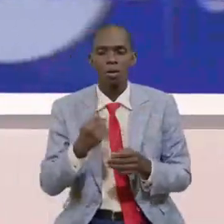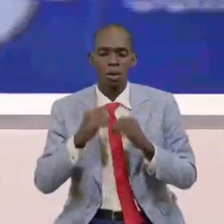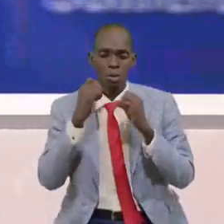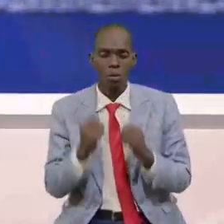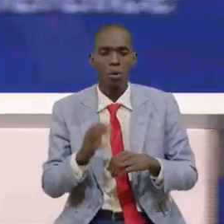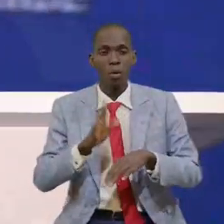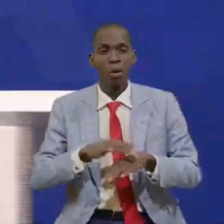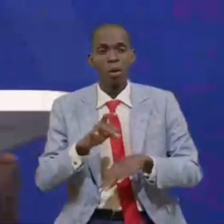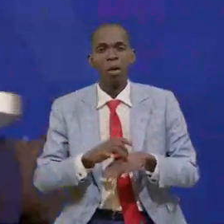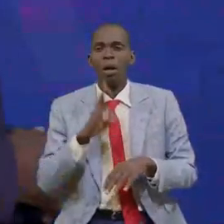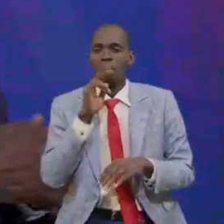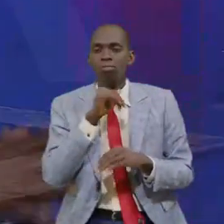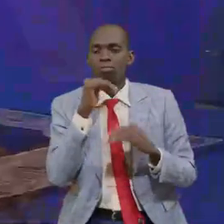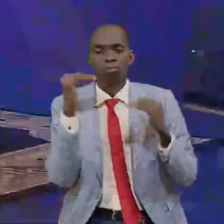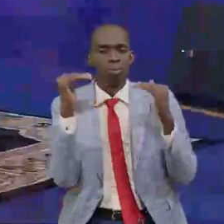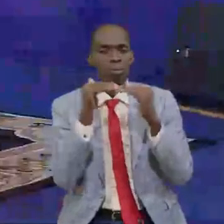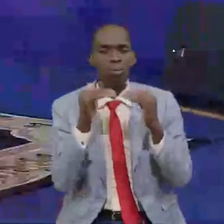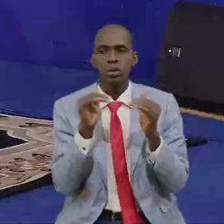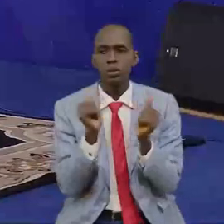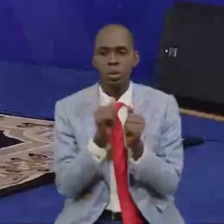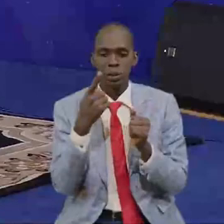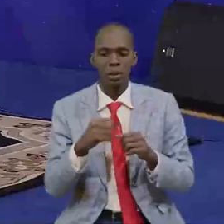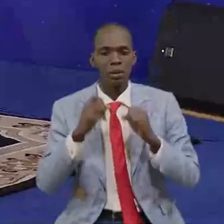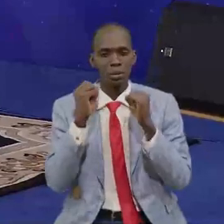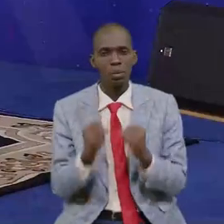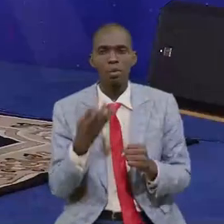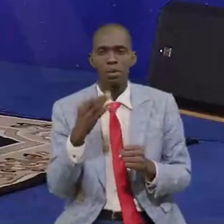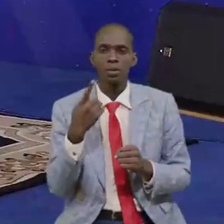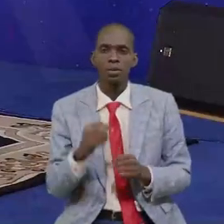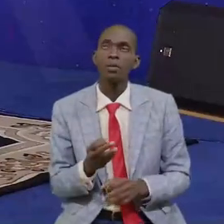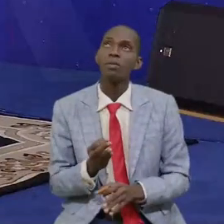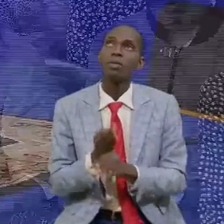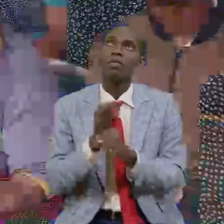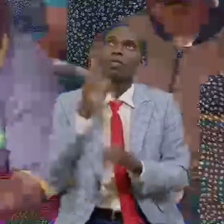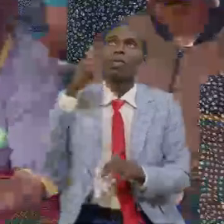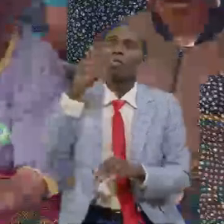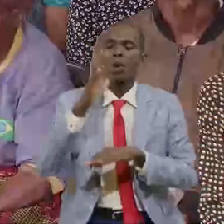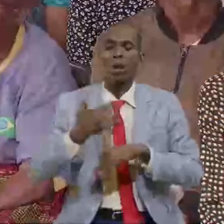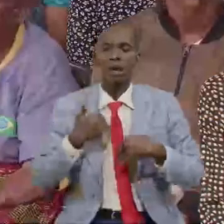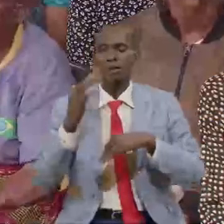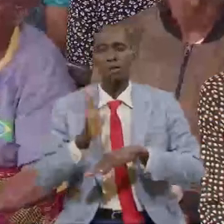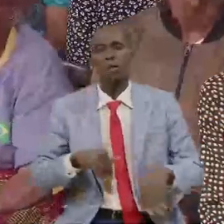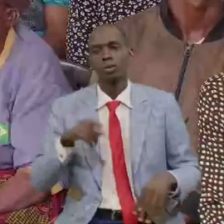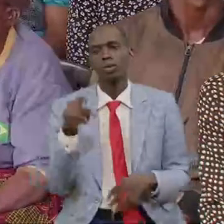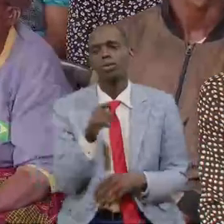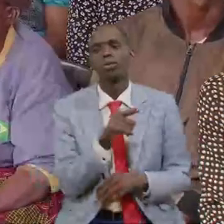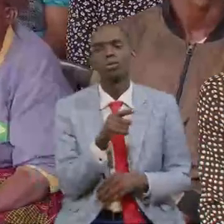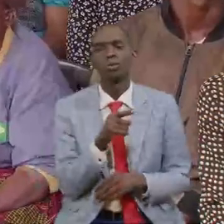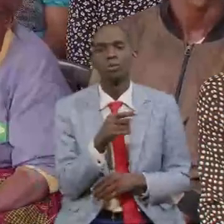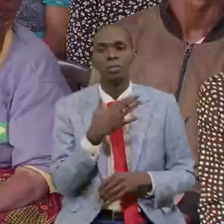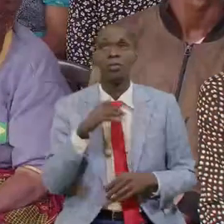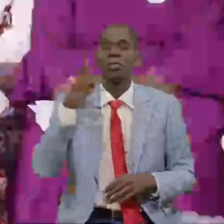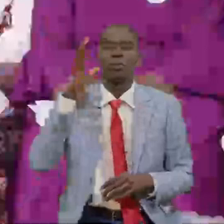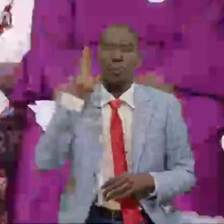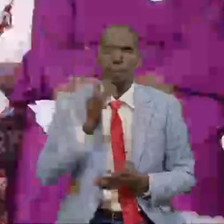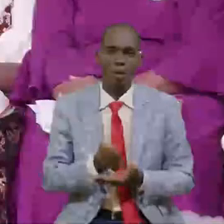toutes les puissances de la terre ne peuvent égaler la puissance de celui qui est fidèle qui nous a appelés. Et il